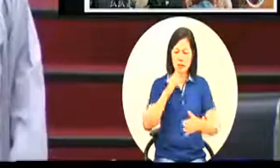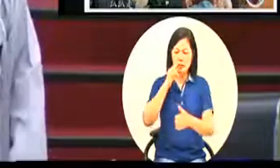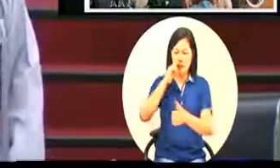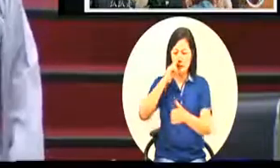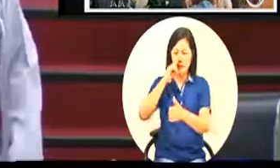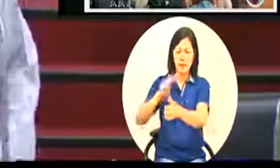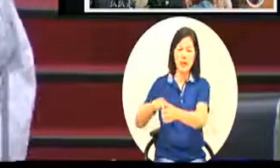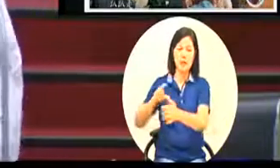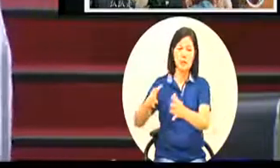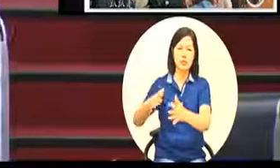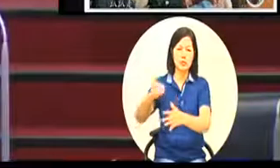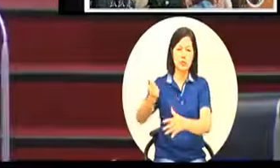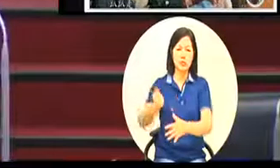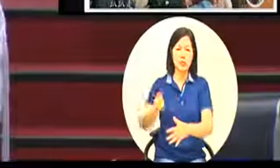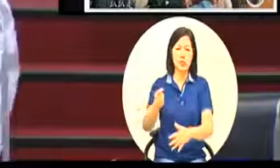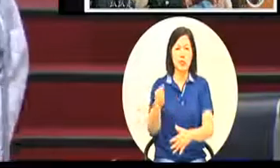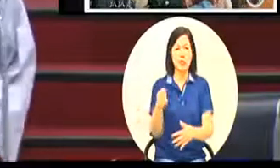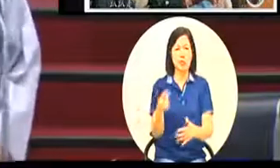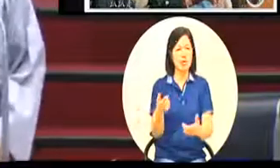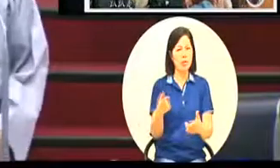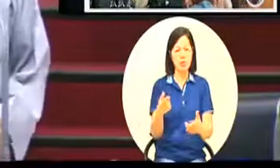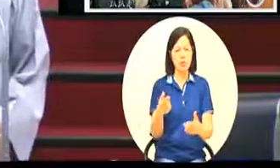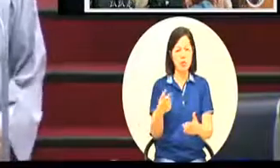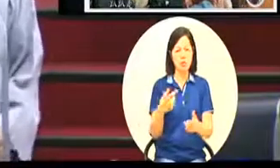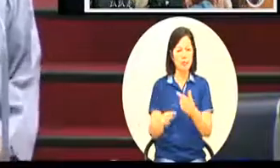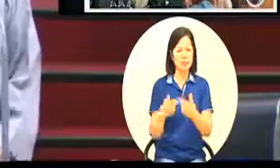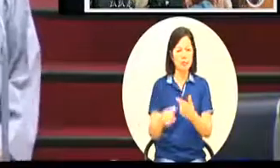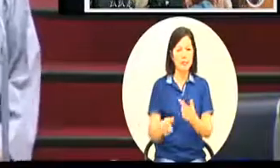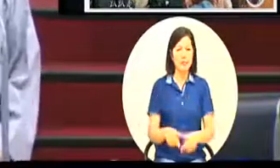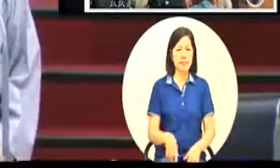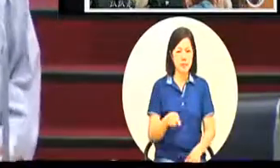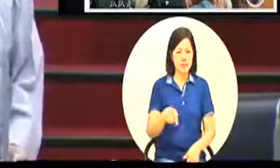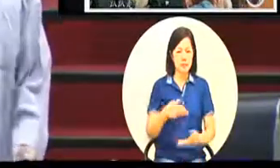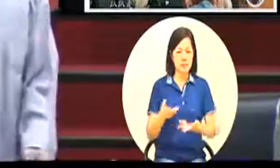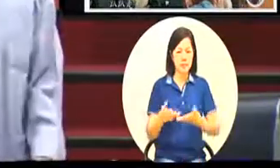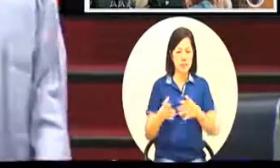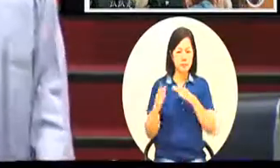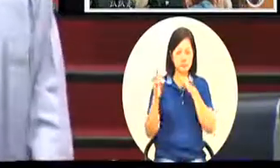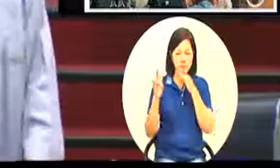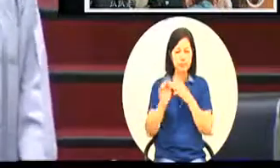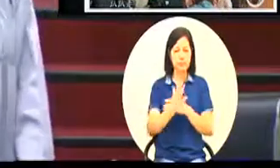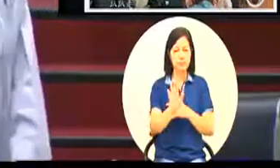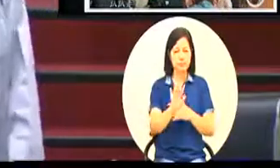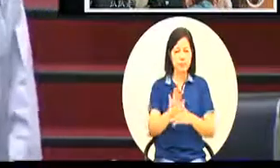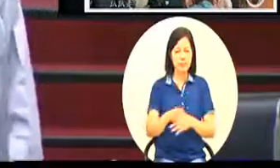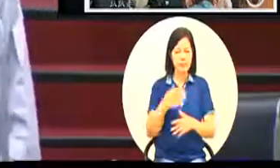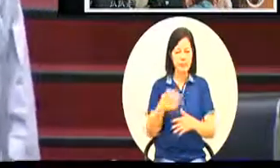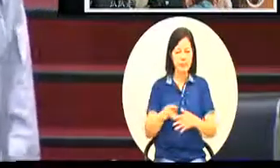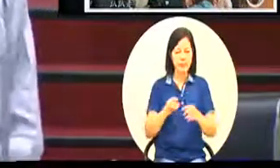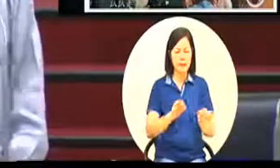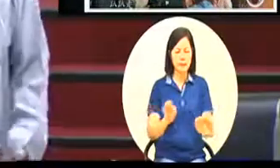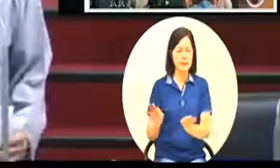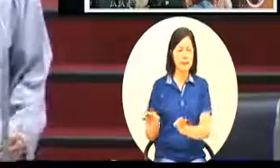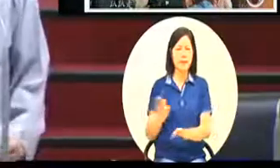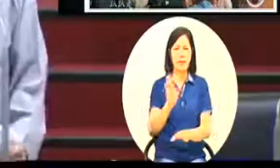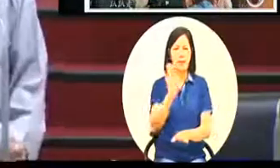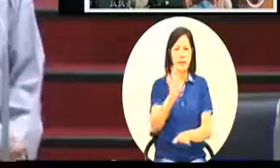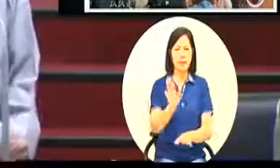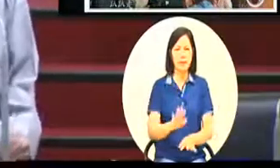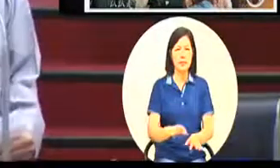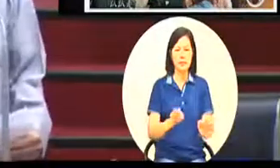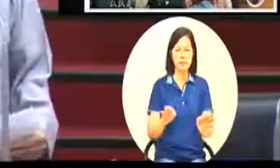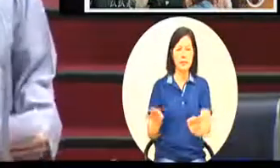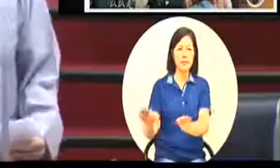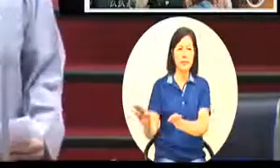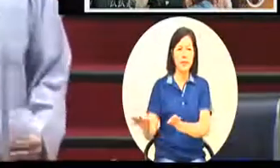去？这件代志是袂当搁等啊！啊，无法度通搁等待啊！啊，等袂嘞，等落绝